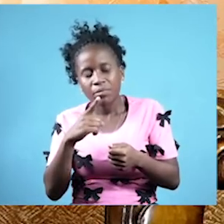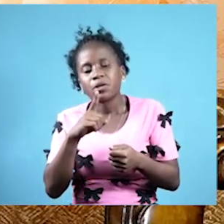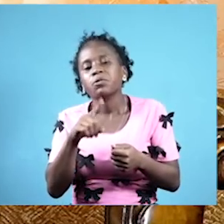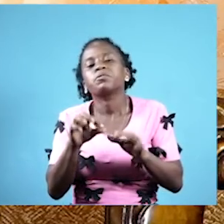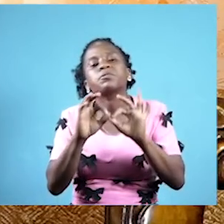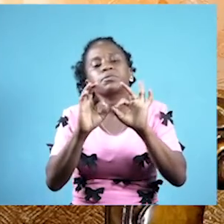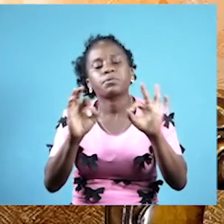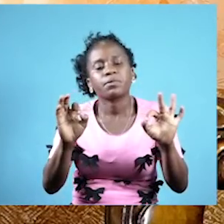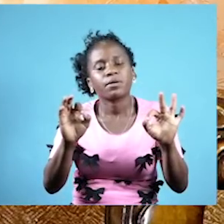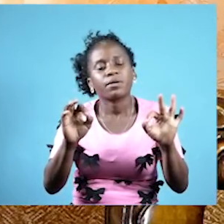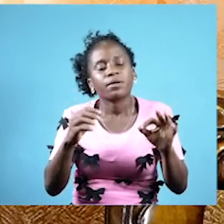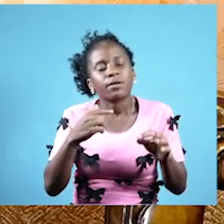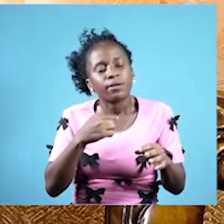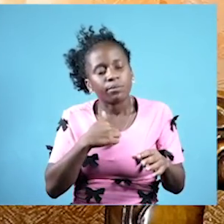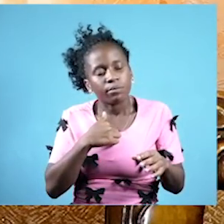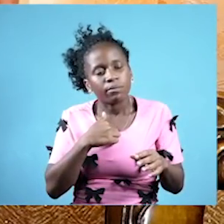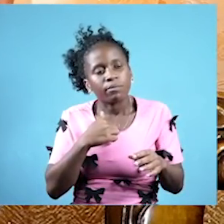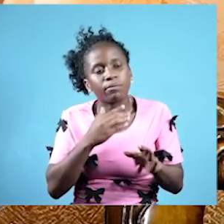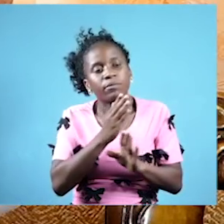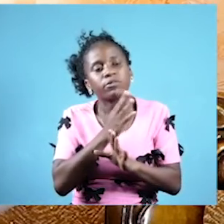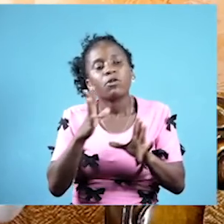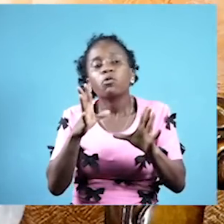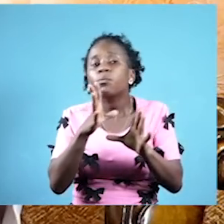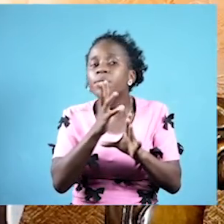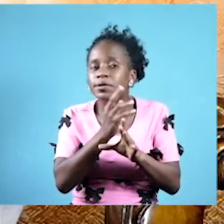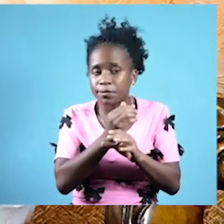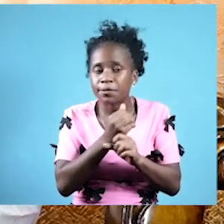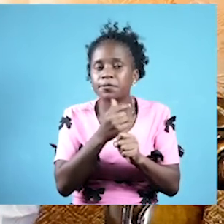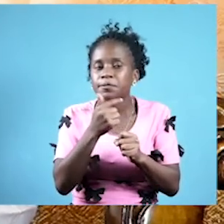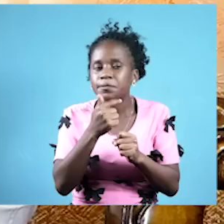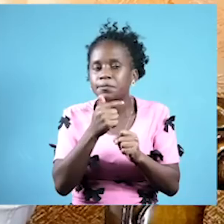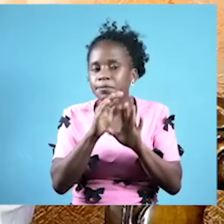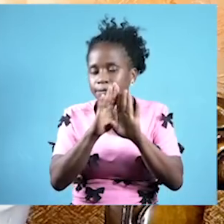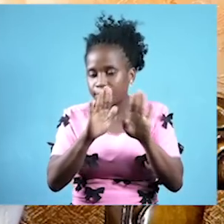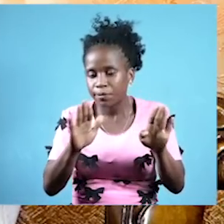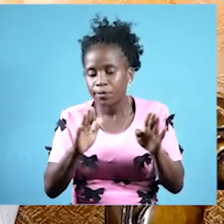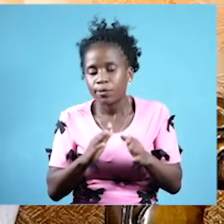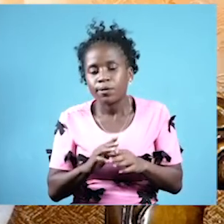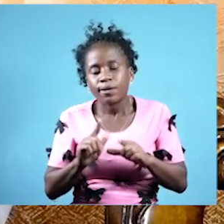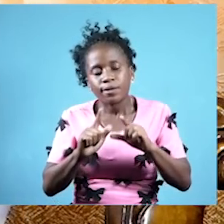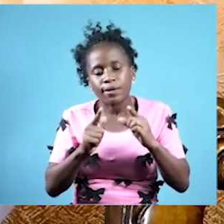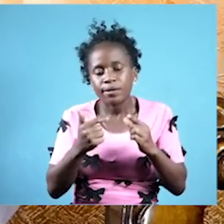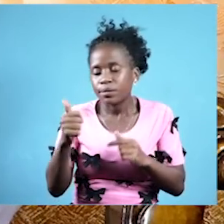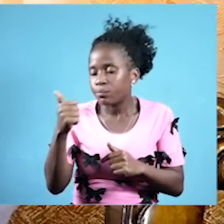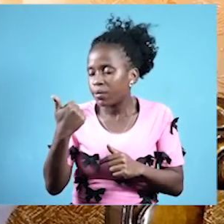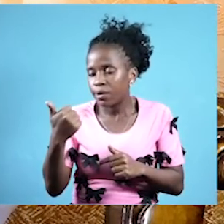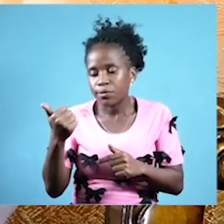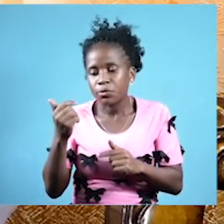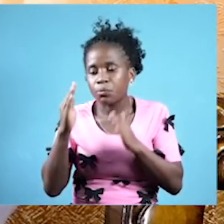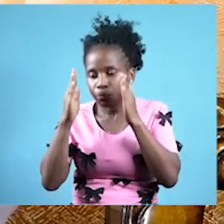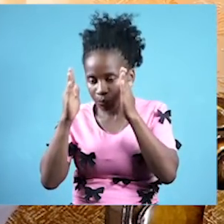naona kama haliendi sawa. Pengine lingekwenda hivi. Na nimeshapata nafasi hiyo. Sijapata nafasi kwenda